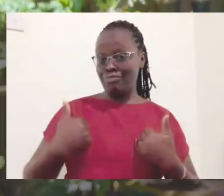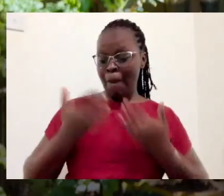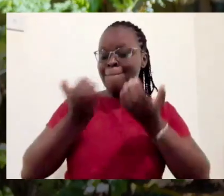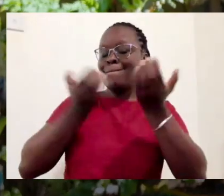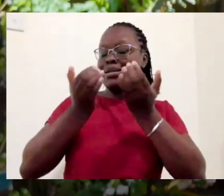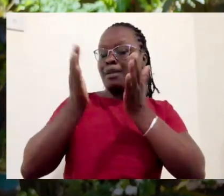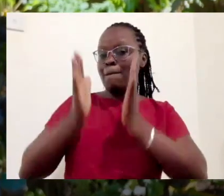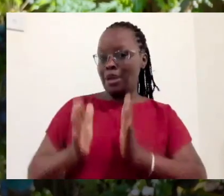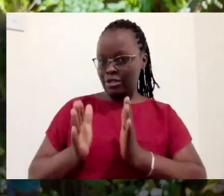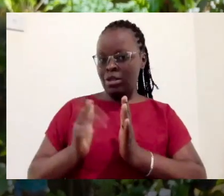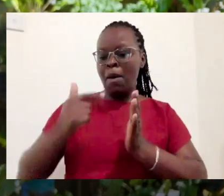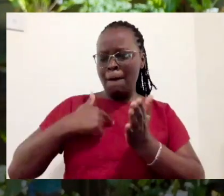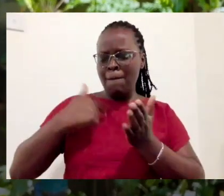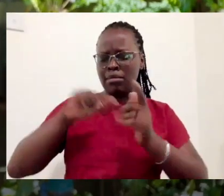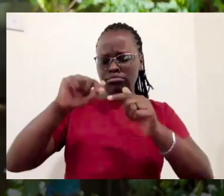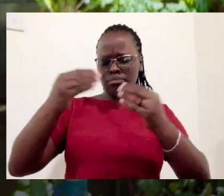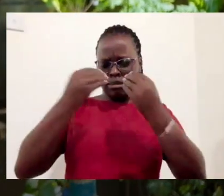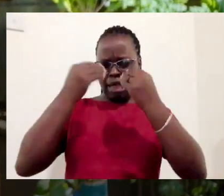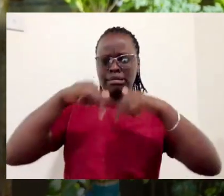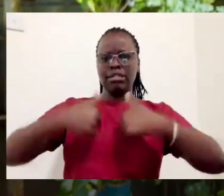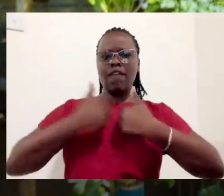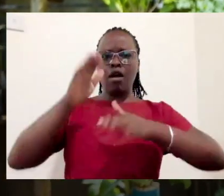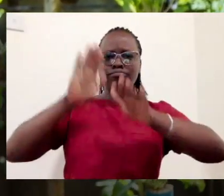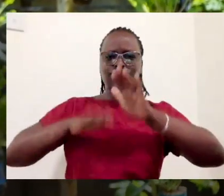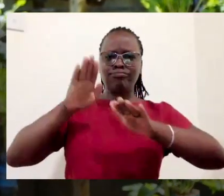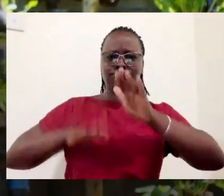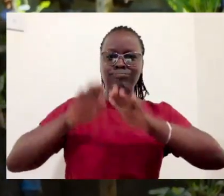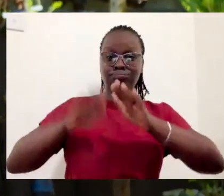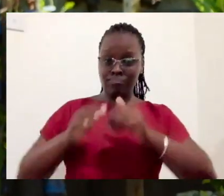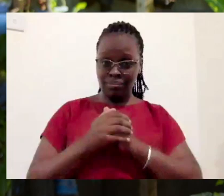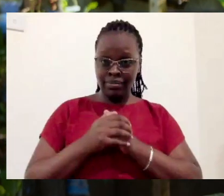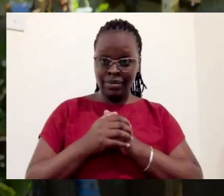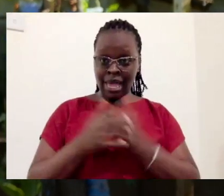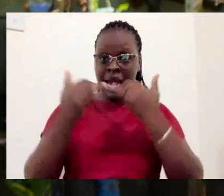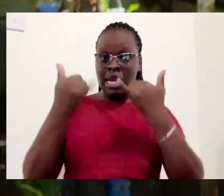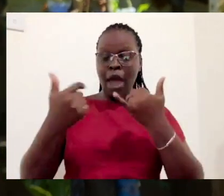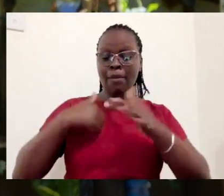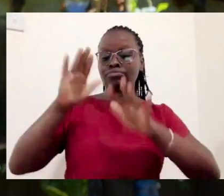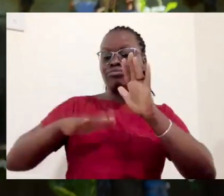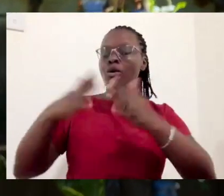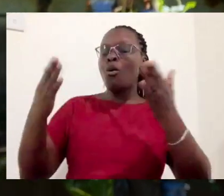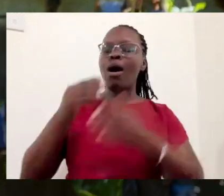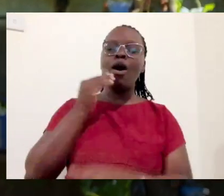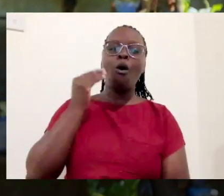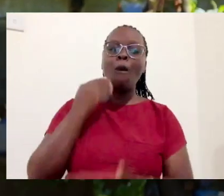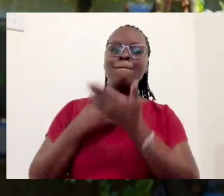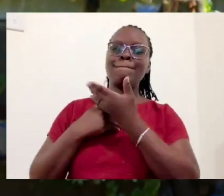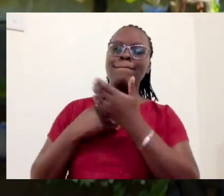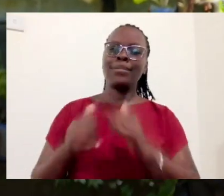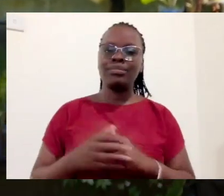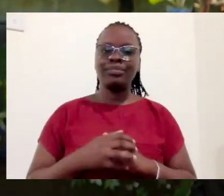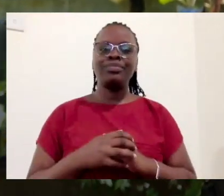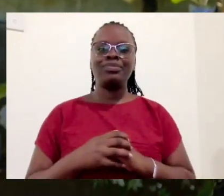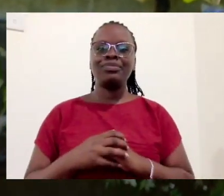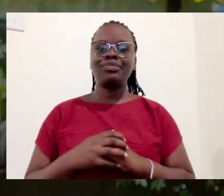Mimi ni mwanabiashara niliyejifunza kushona. Kwa sahii na shonea huko